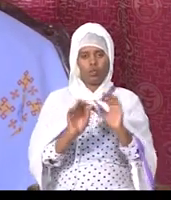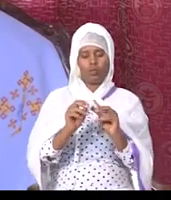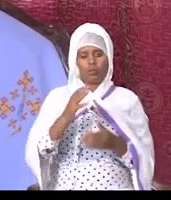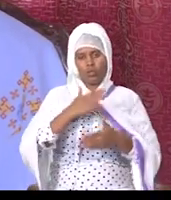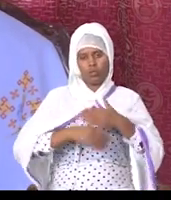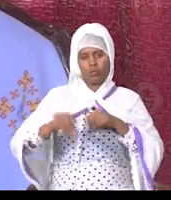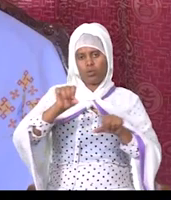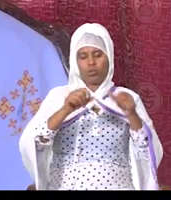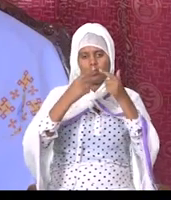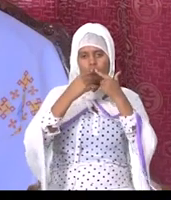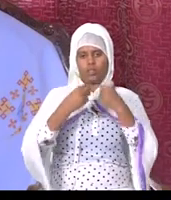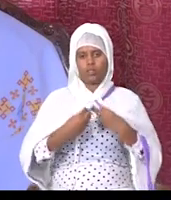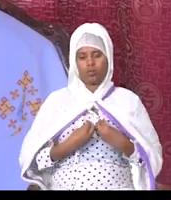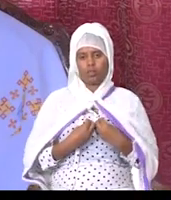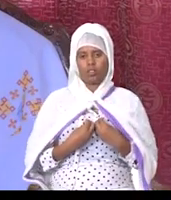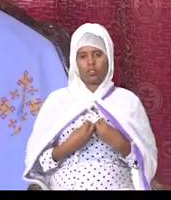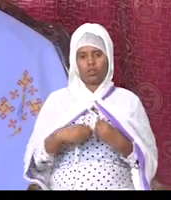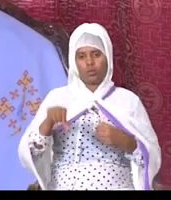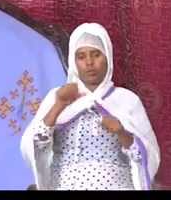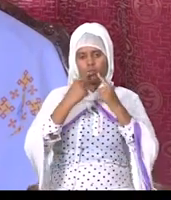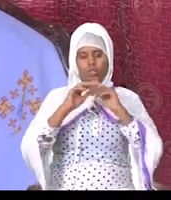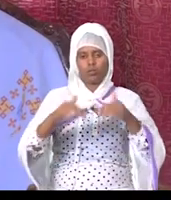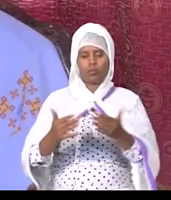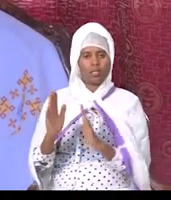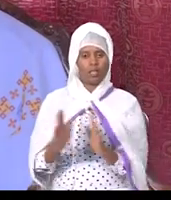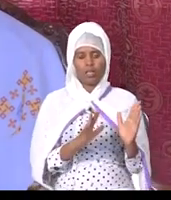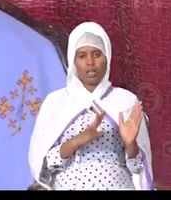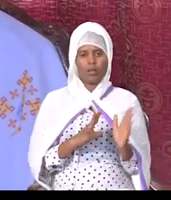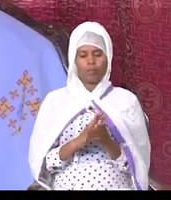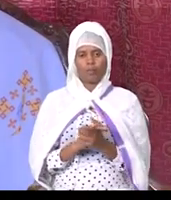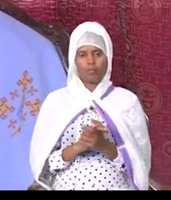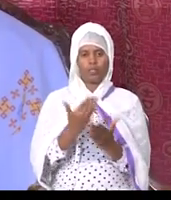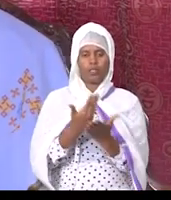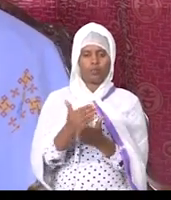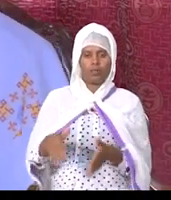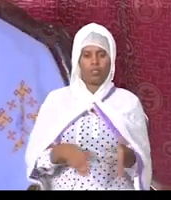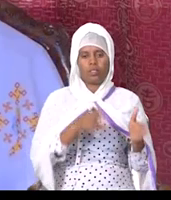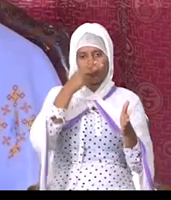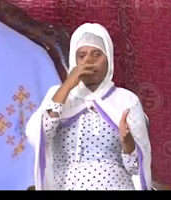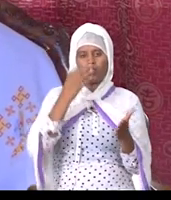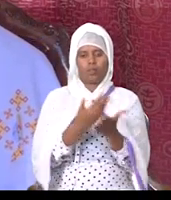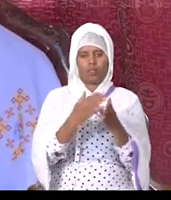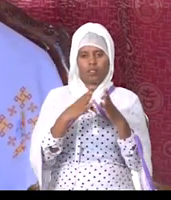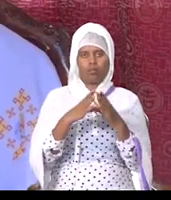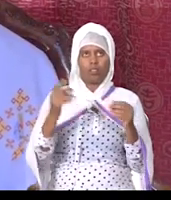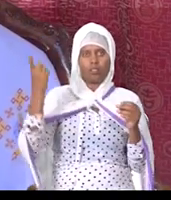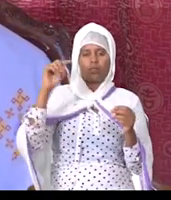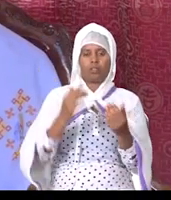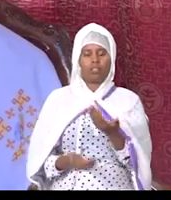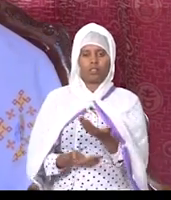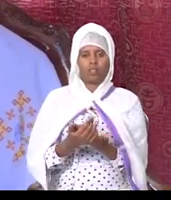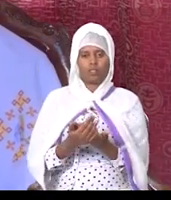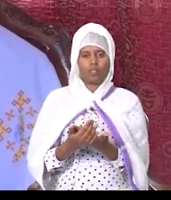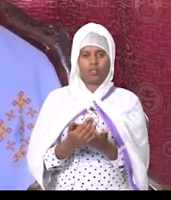እሞ ዘለኹም ምሕቶ ክንምልሰልኩም ድለዋት ኢና እንተዘይኮይኑ ካብ መንገዲ ጌጋ ካብ መንገዲ ጥፍኣት